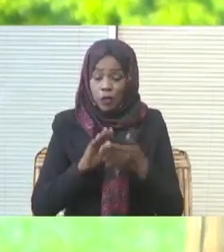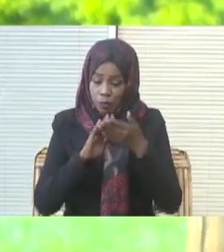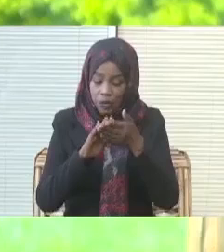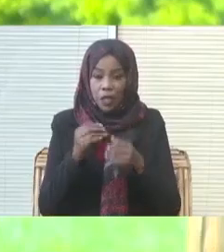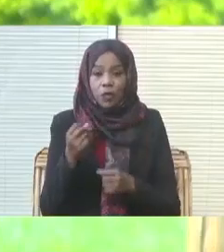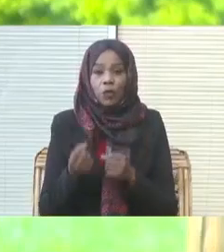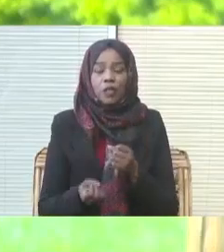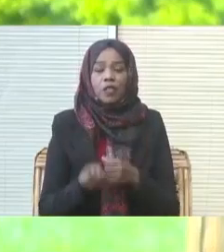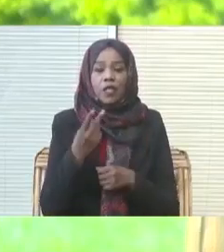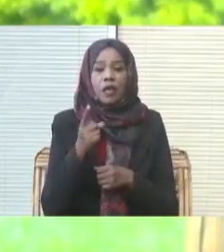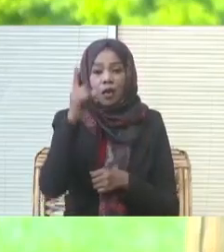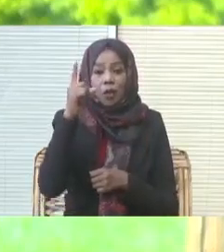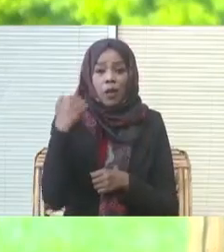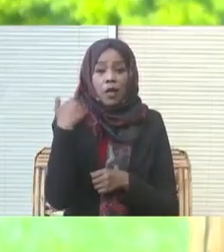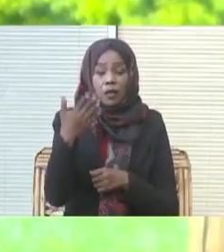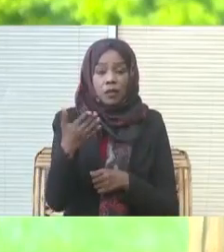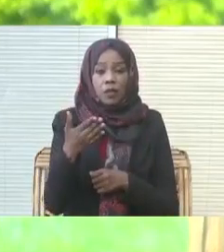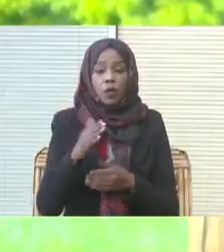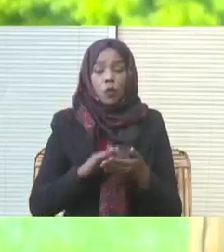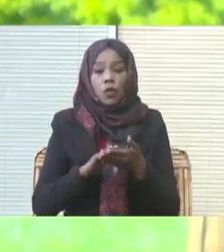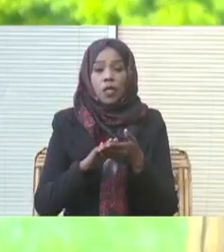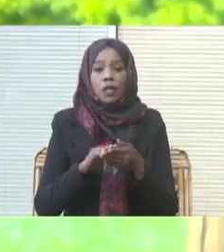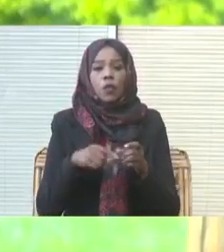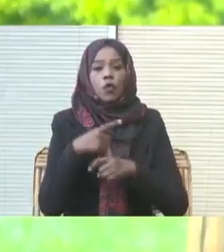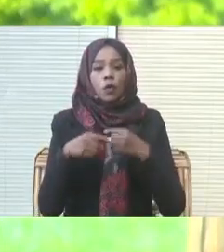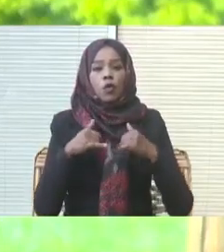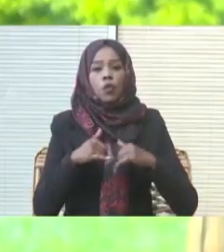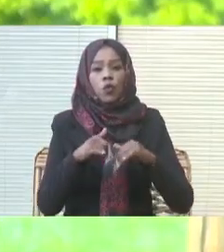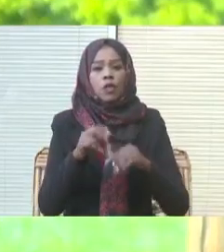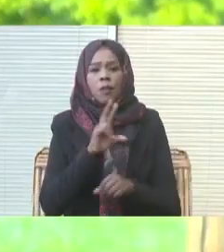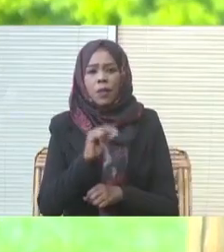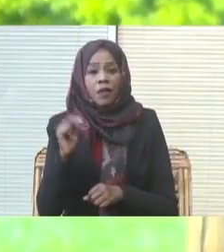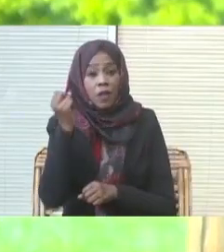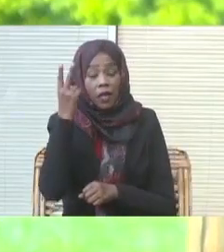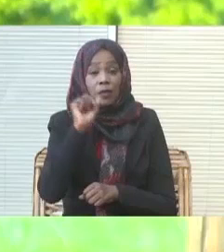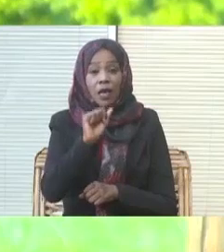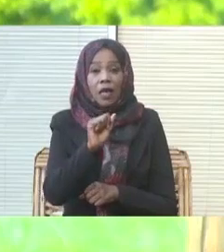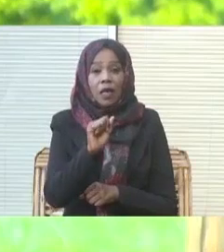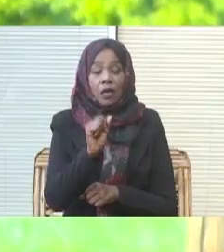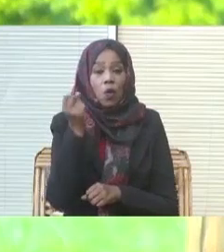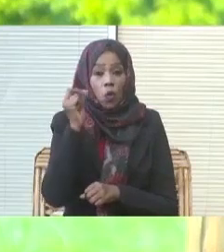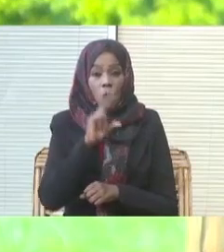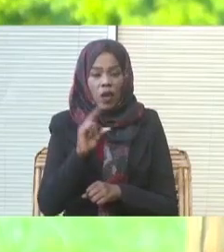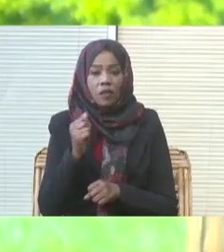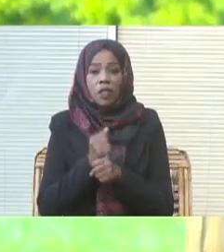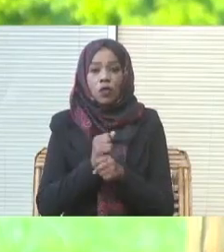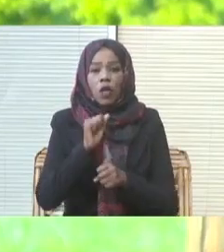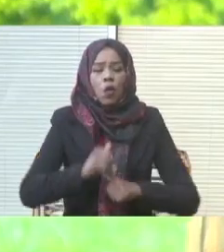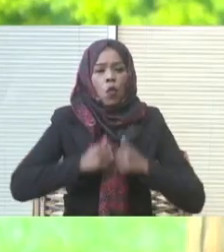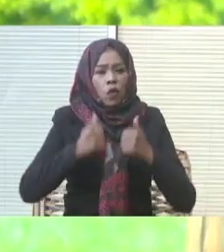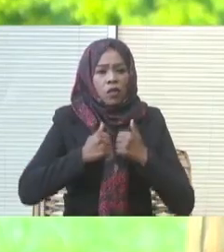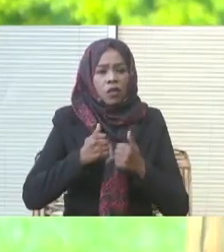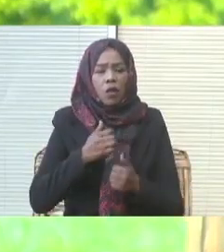شديد. ان شاء الله يعني ربنا يوفقكم دائما وتكون متواصل بنفس الابداع ده وبنفس الجانب القوي، لانك عندك